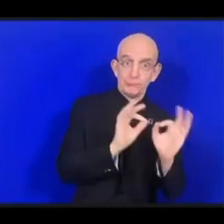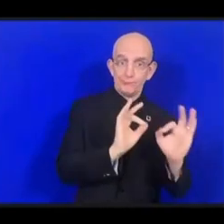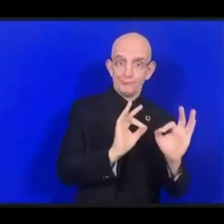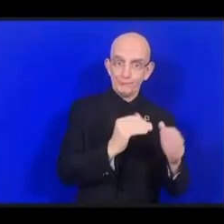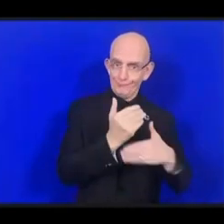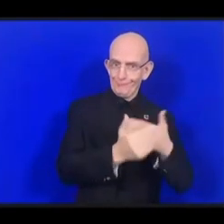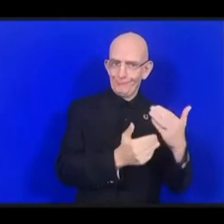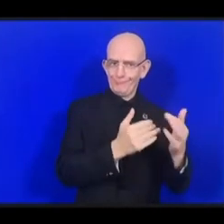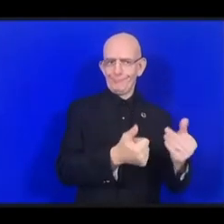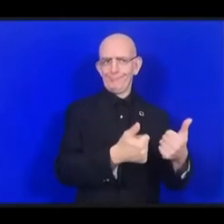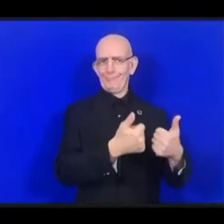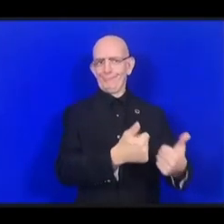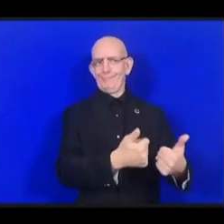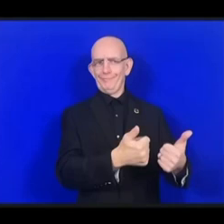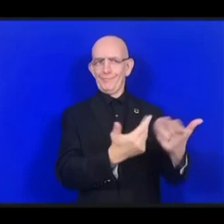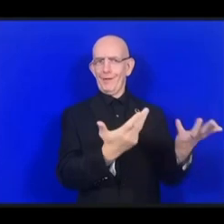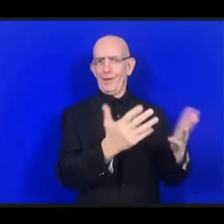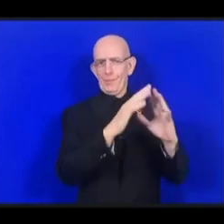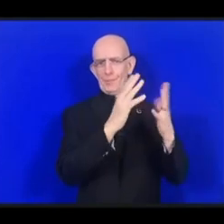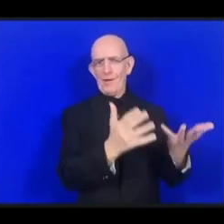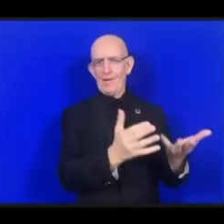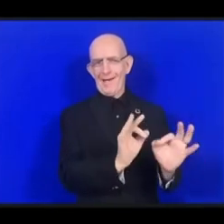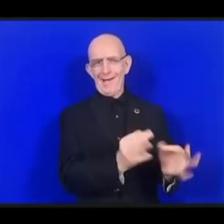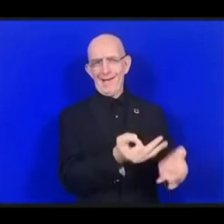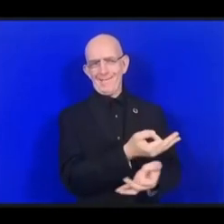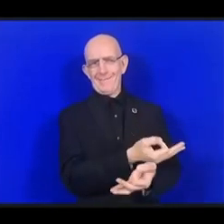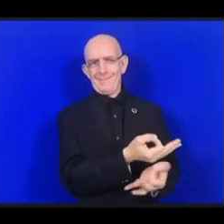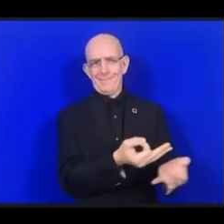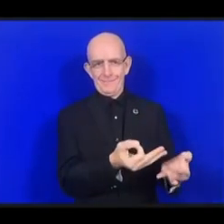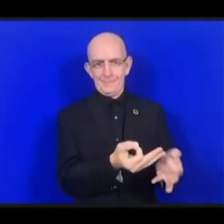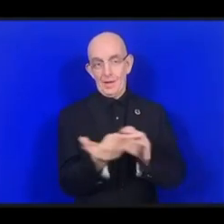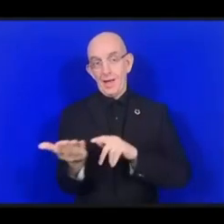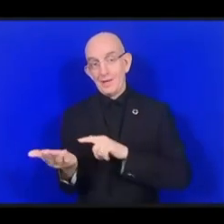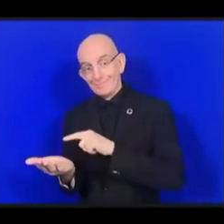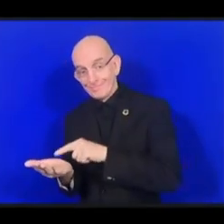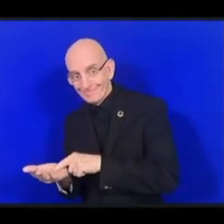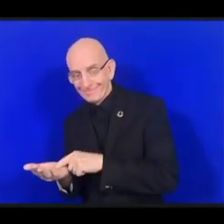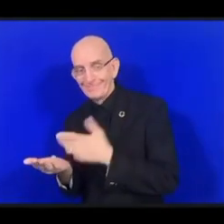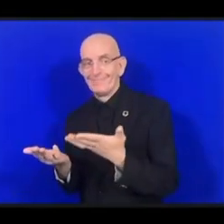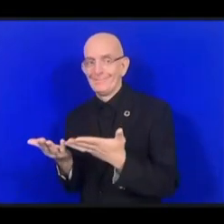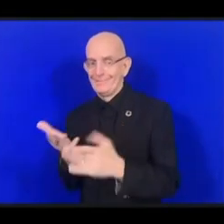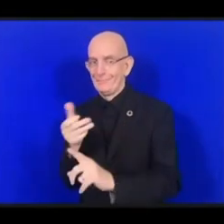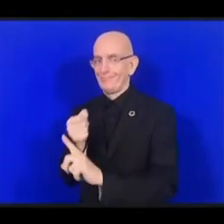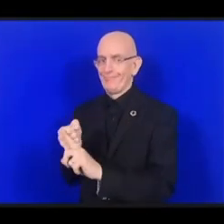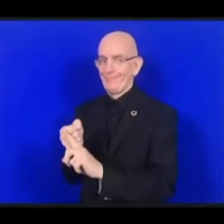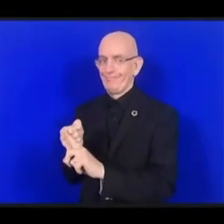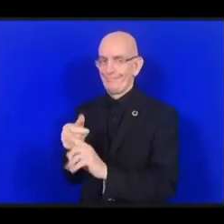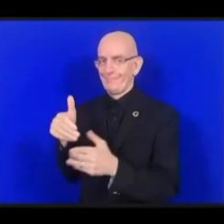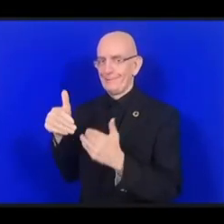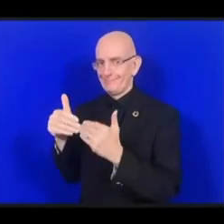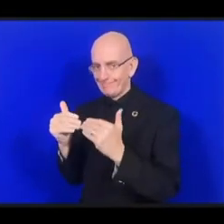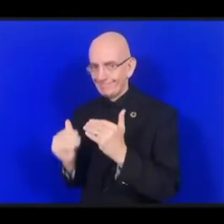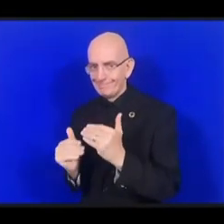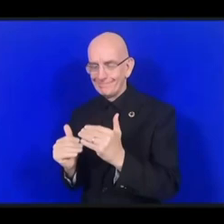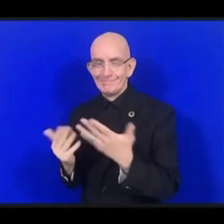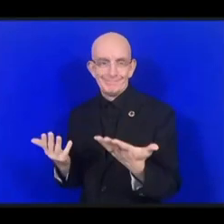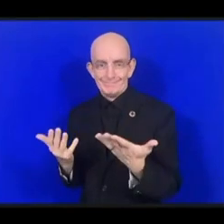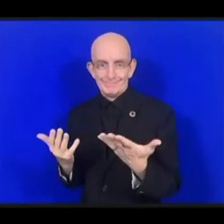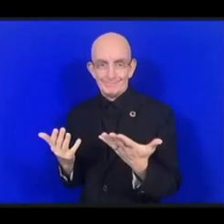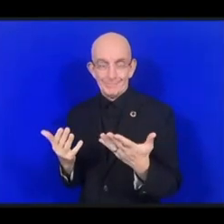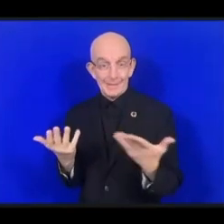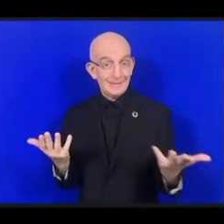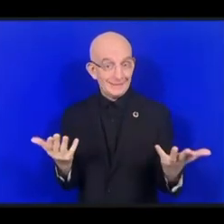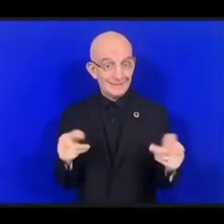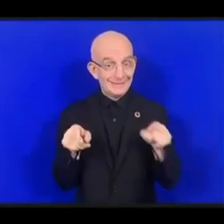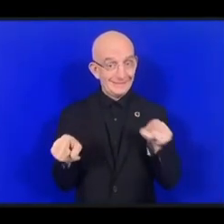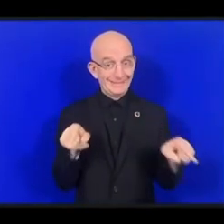的な被害をもたらし得ます最終的にはテクノロジーの利用において微妙かつ現実的な